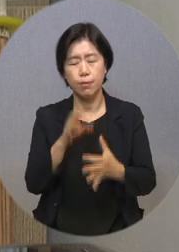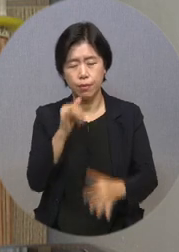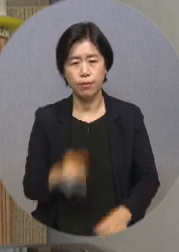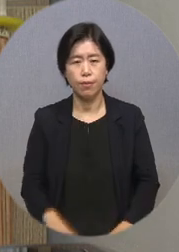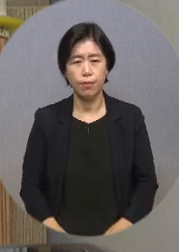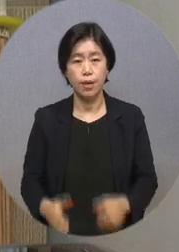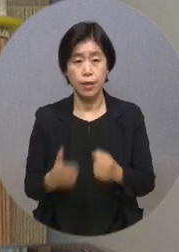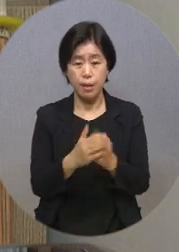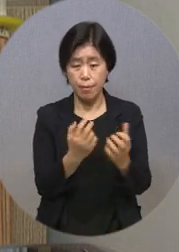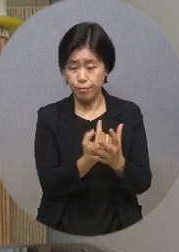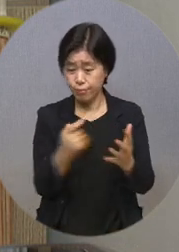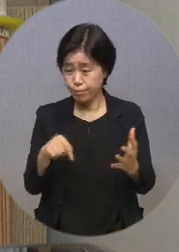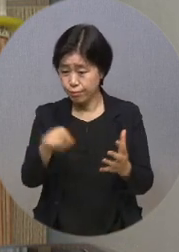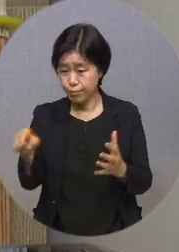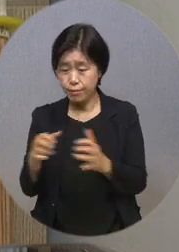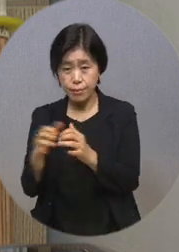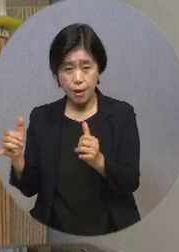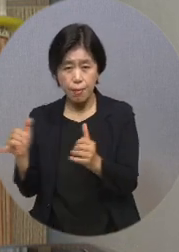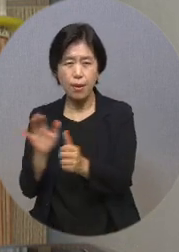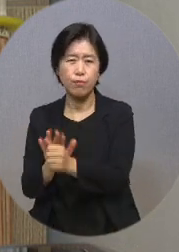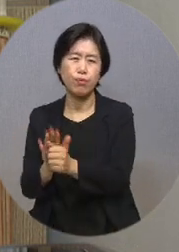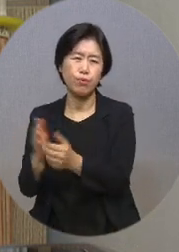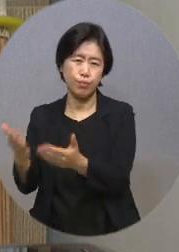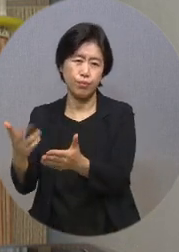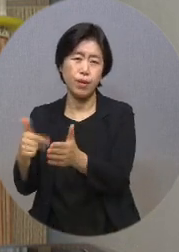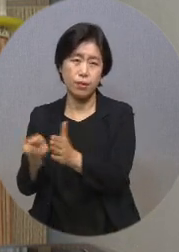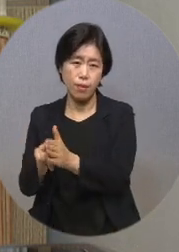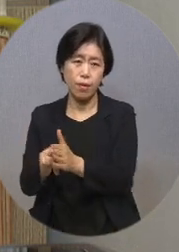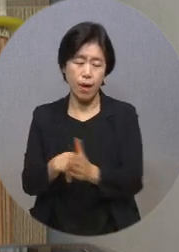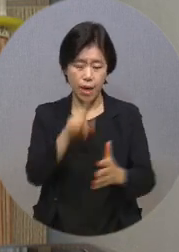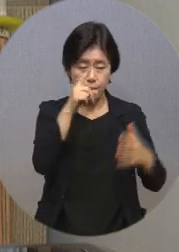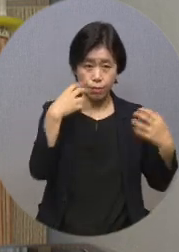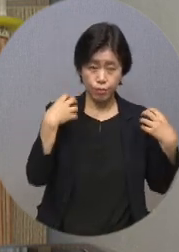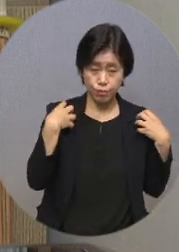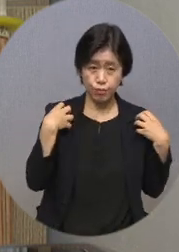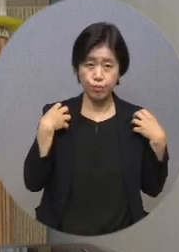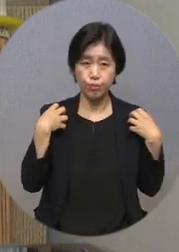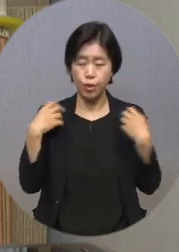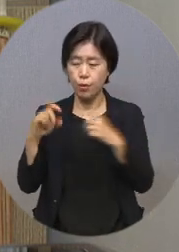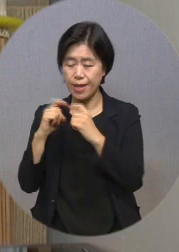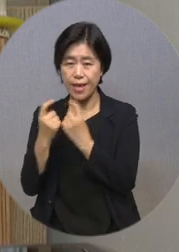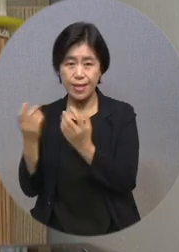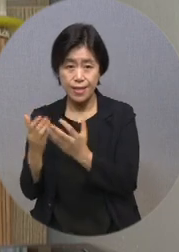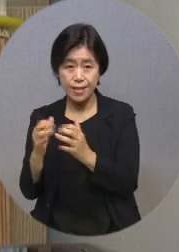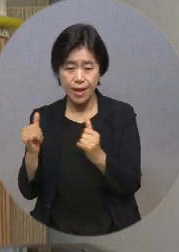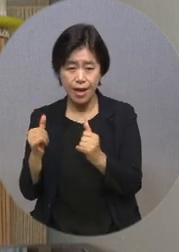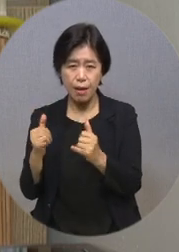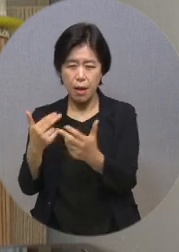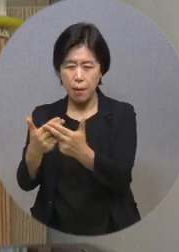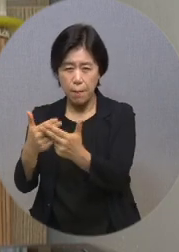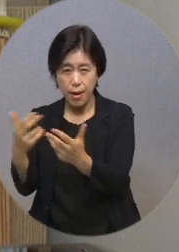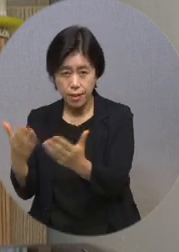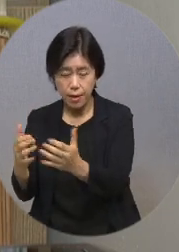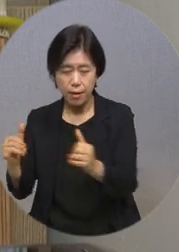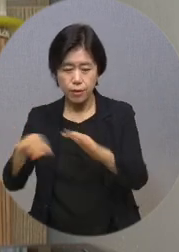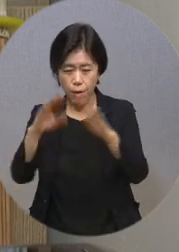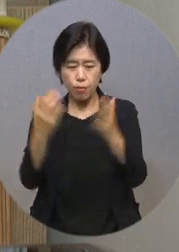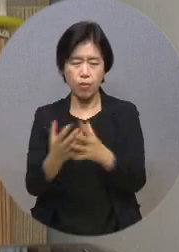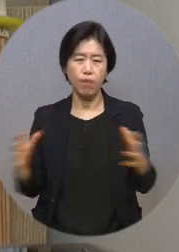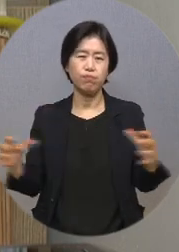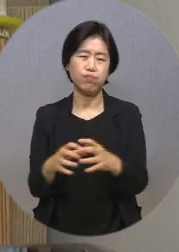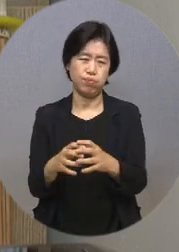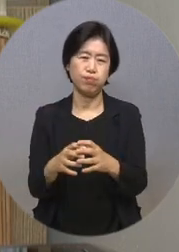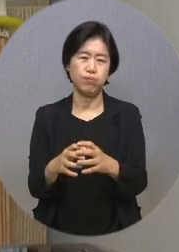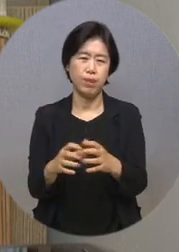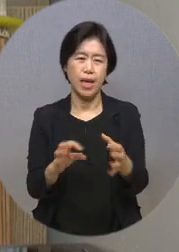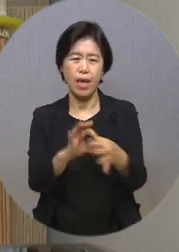받으려면은 민간 사회복지기관들과의 협업관계가 매우 중요하다고 생각합니다. 공무원이 다 모든 걸 일을 해낼 수는 없습니다. 전문성을